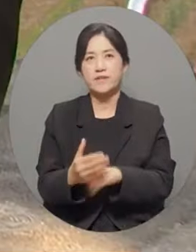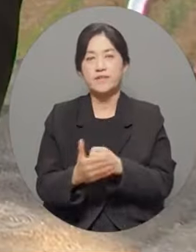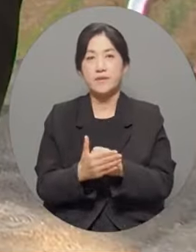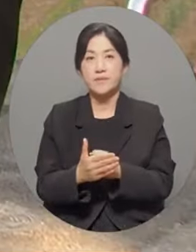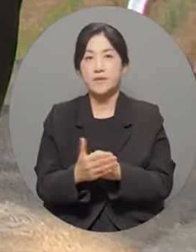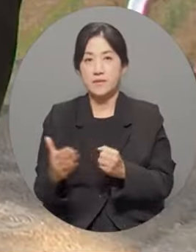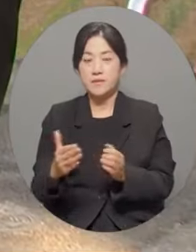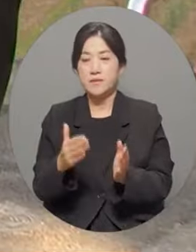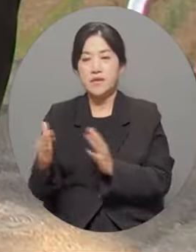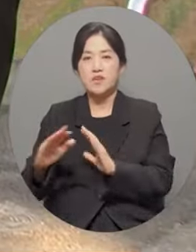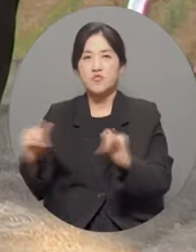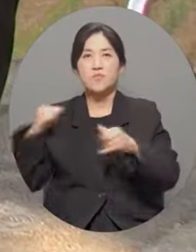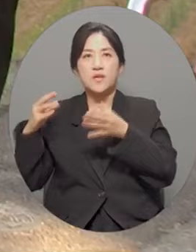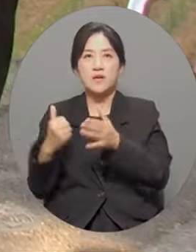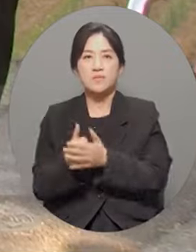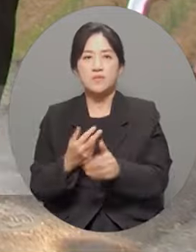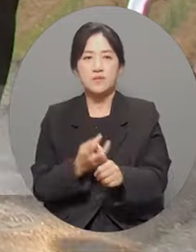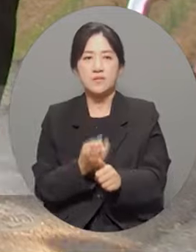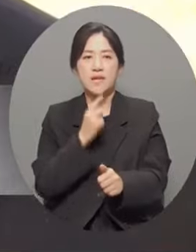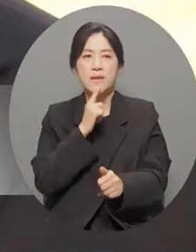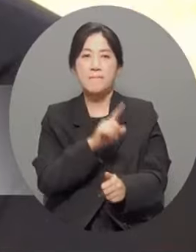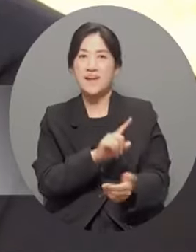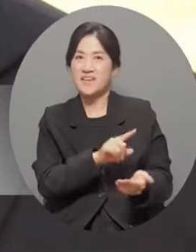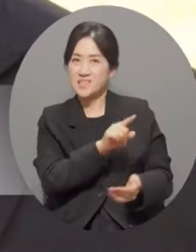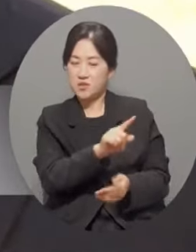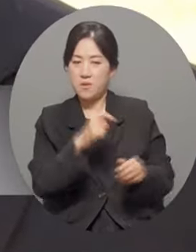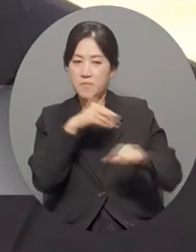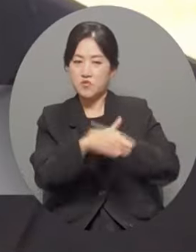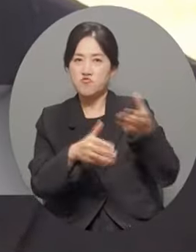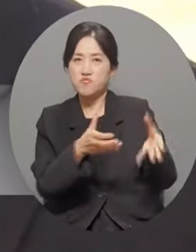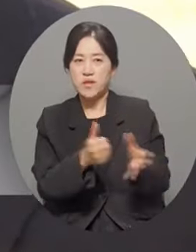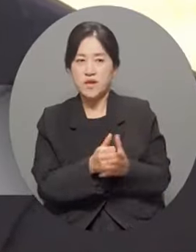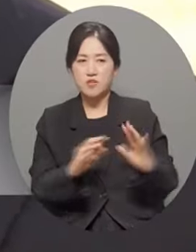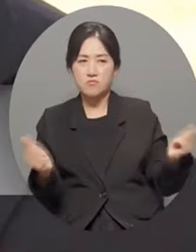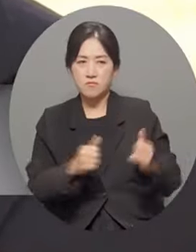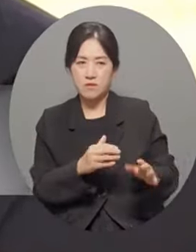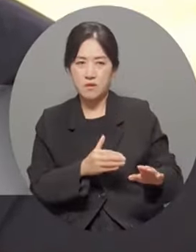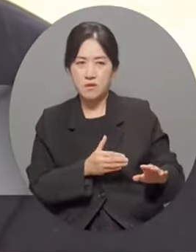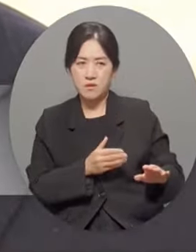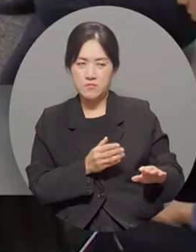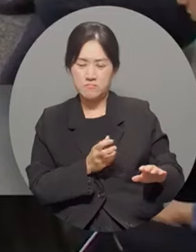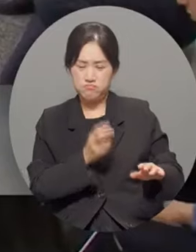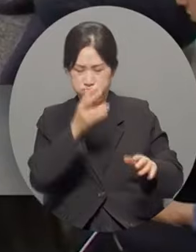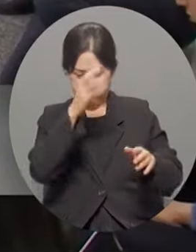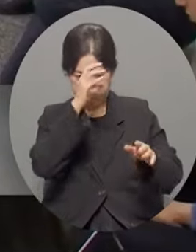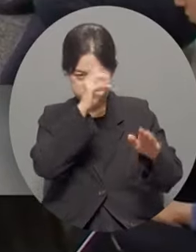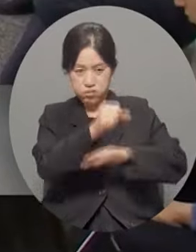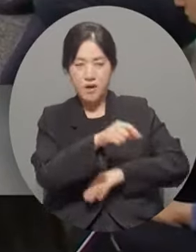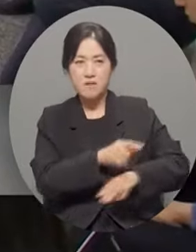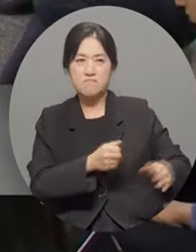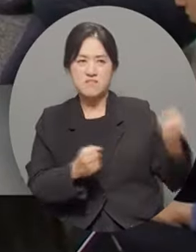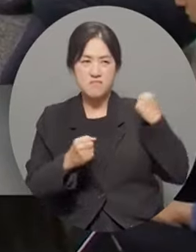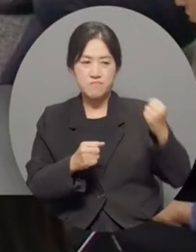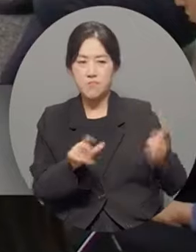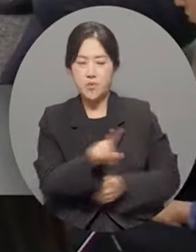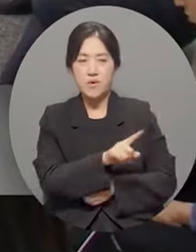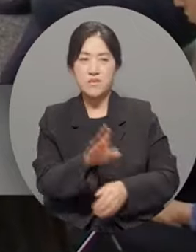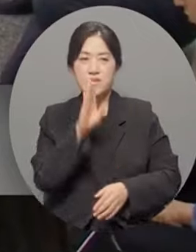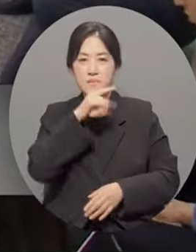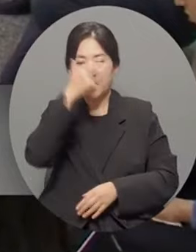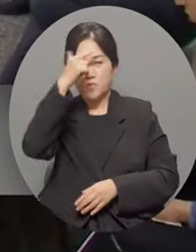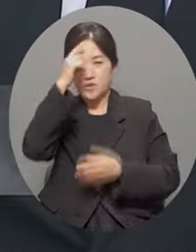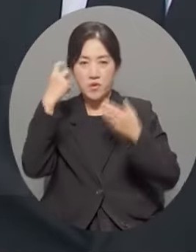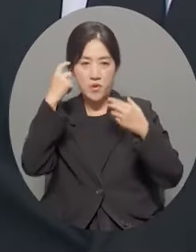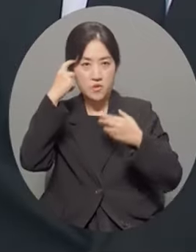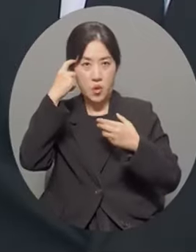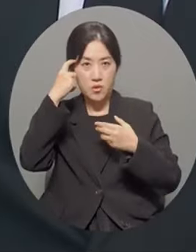반면 국민의힘은 탄핵을 언급한 민주당의 국회 일방 독주를 비판하며 진정한 노무현 정신은 민생을 위한